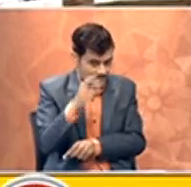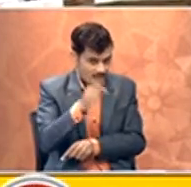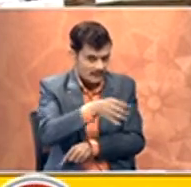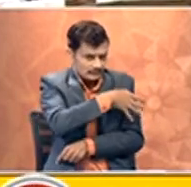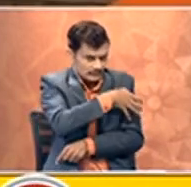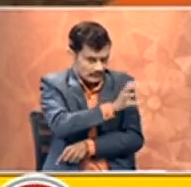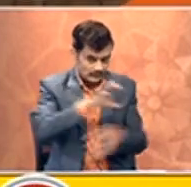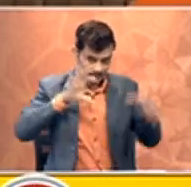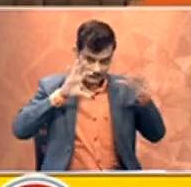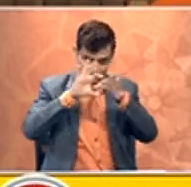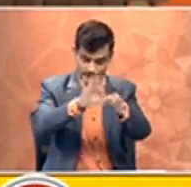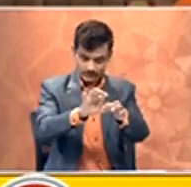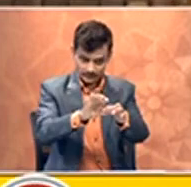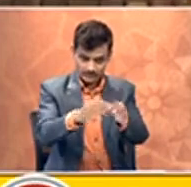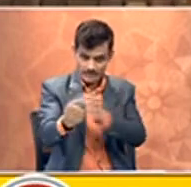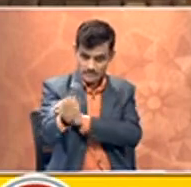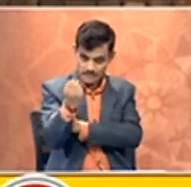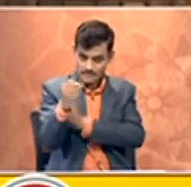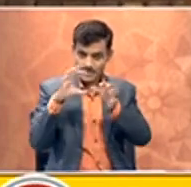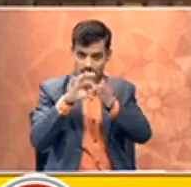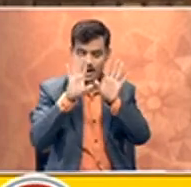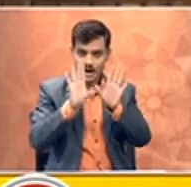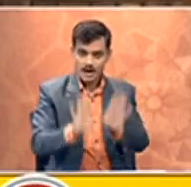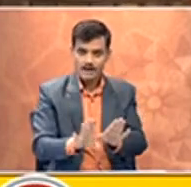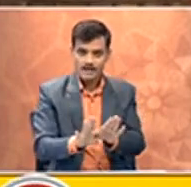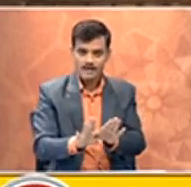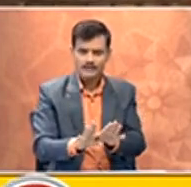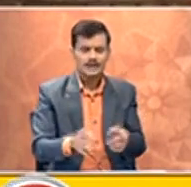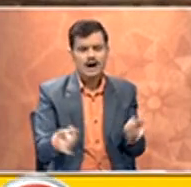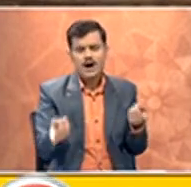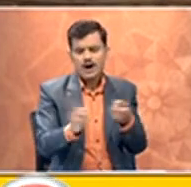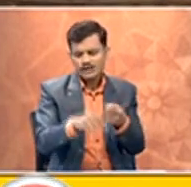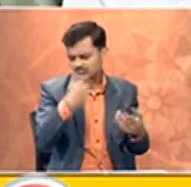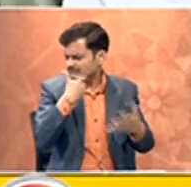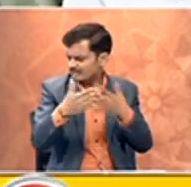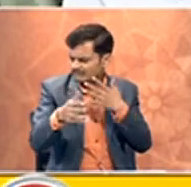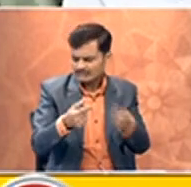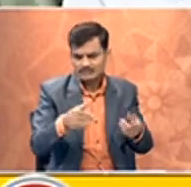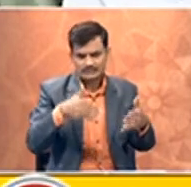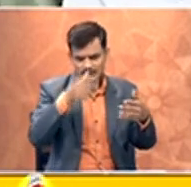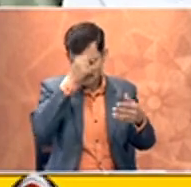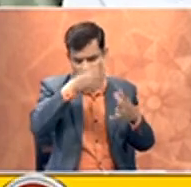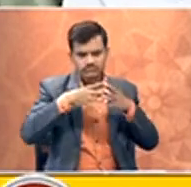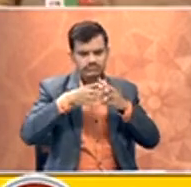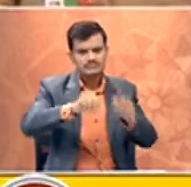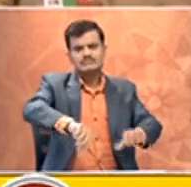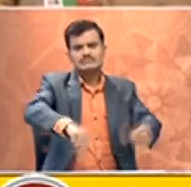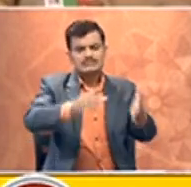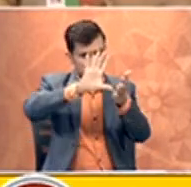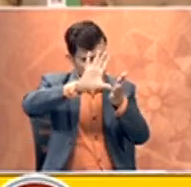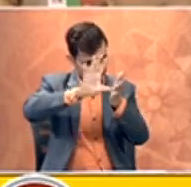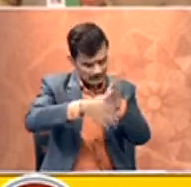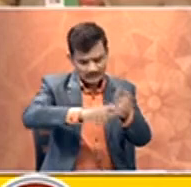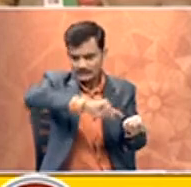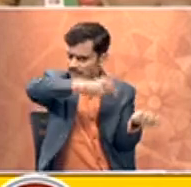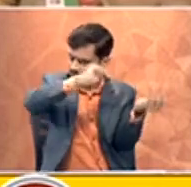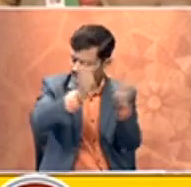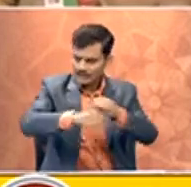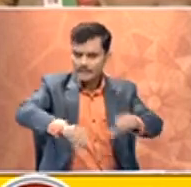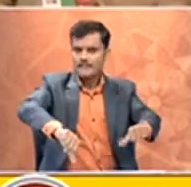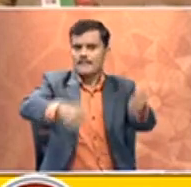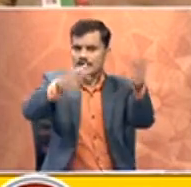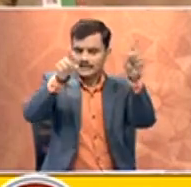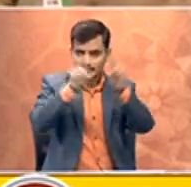जुड़ जाता है, वहां असंभव को भी संभव बनाया जा सकता है। भारत